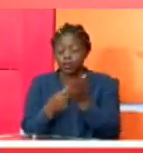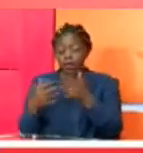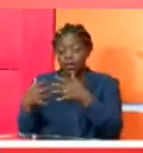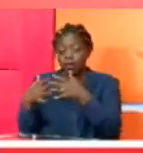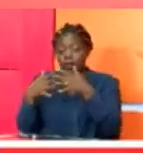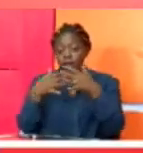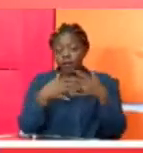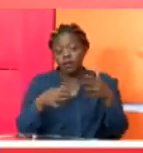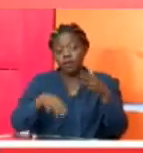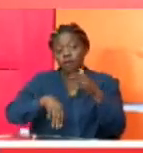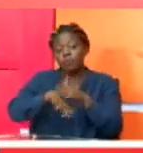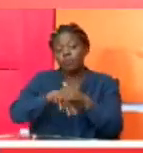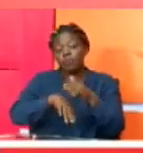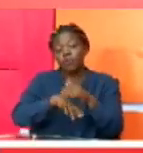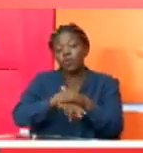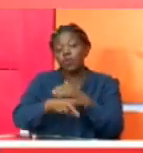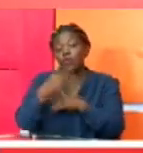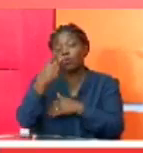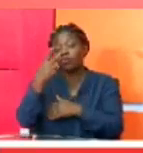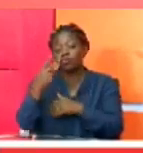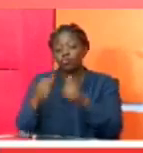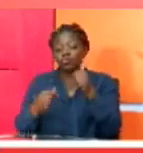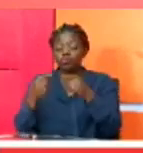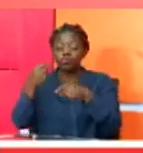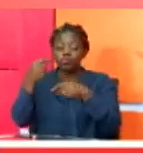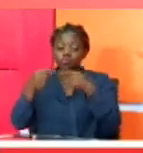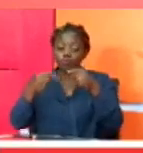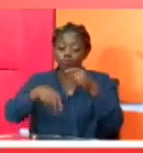Bungereza emipiira ebiri gye gyagenze maaso n'okubeera nga